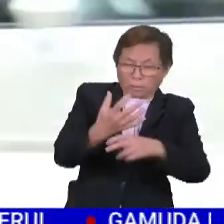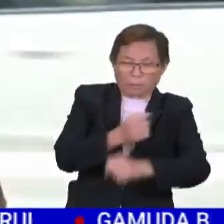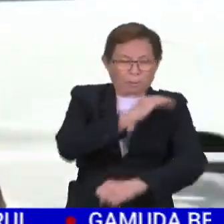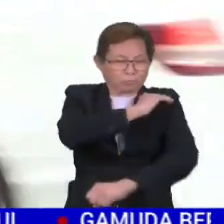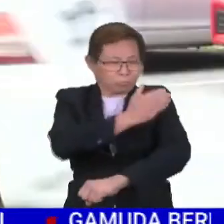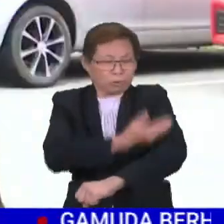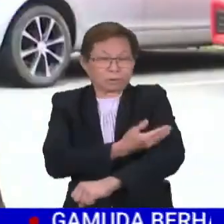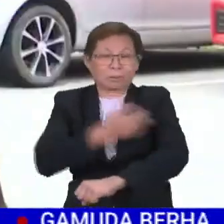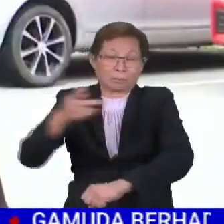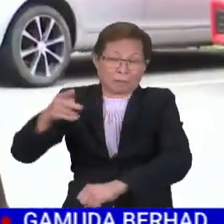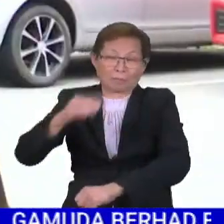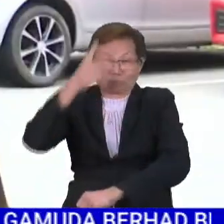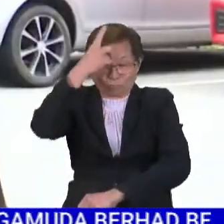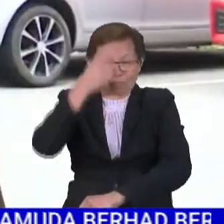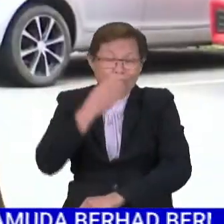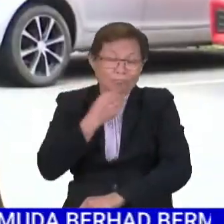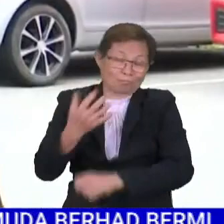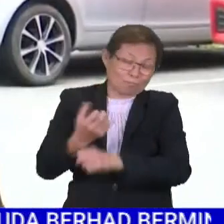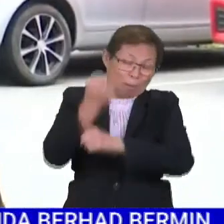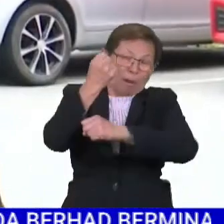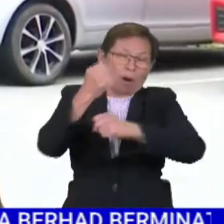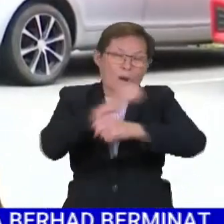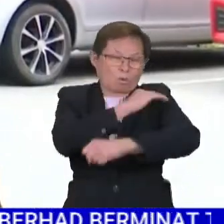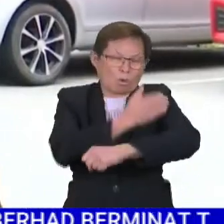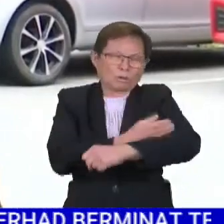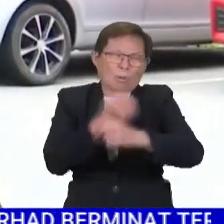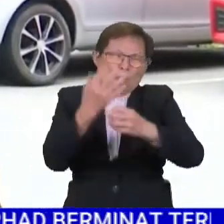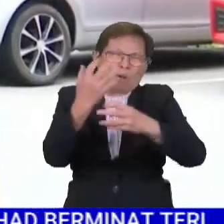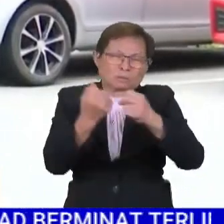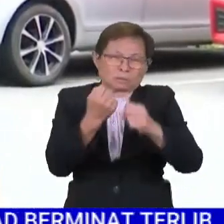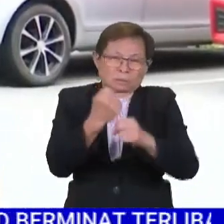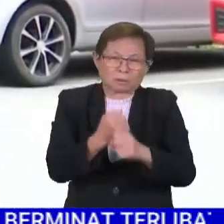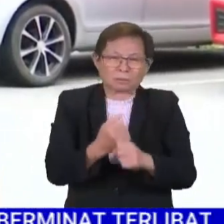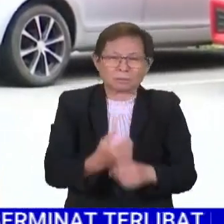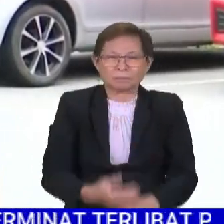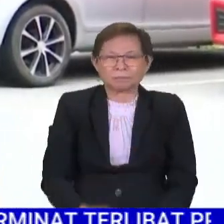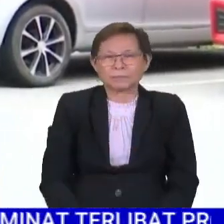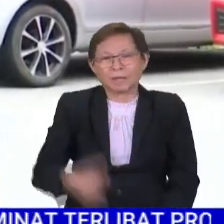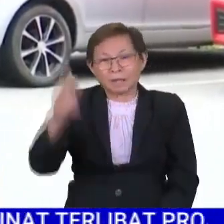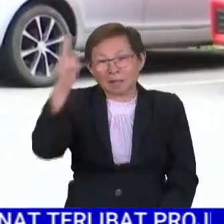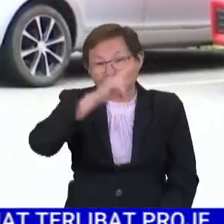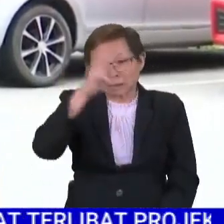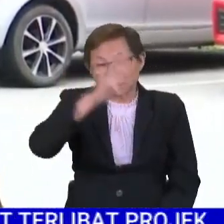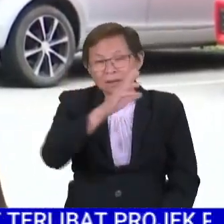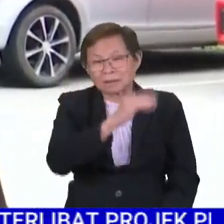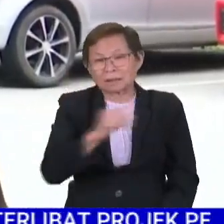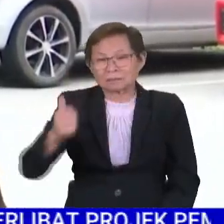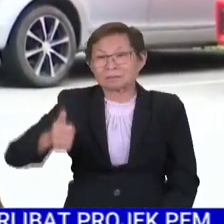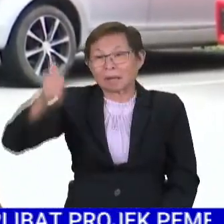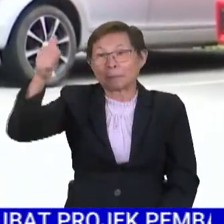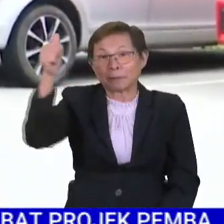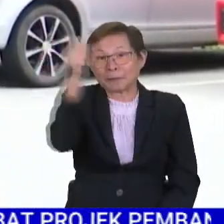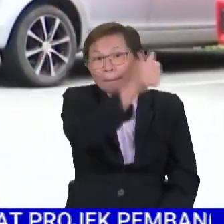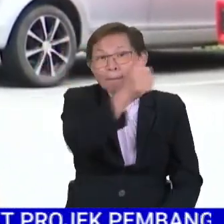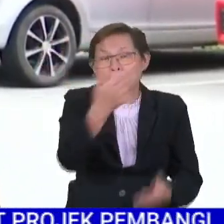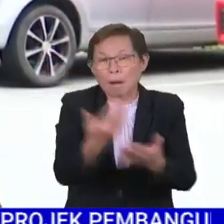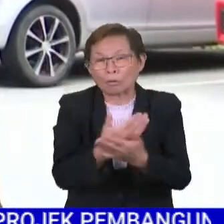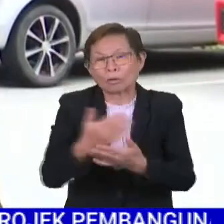kuasa. So saya rasa, walaupun saya skeptikal juga dengan kerajaan, dengan kabinet baru ni, tapi saya